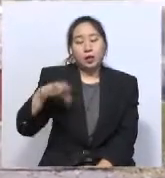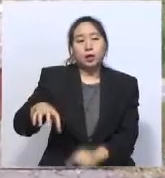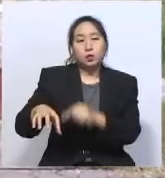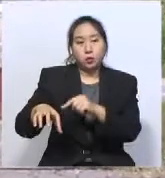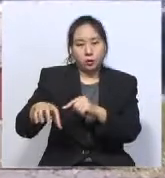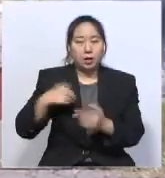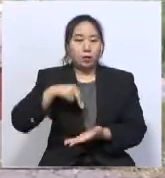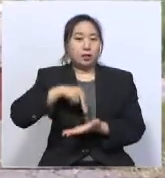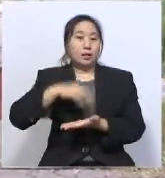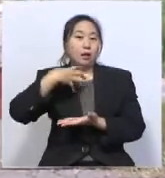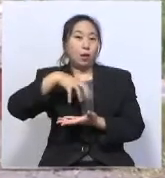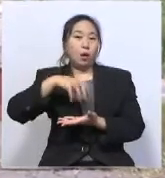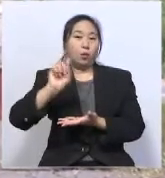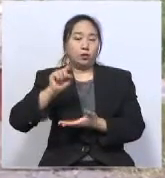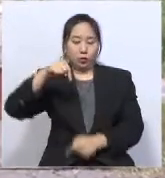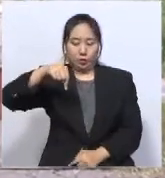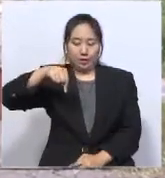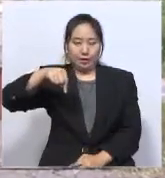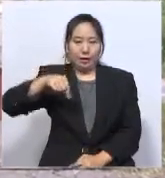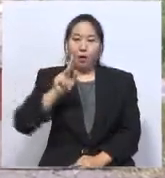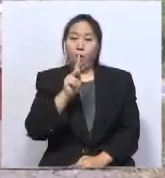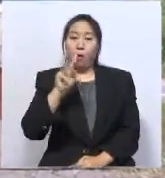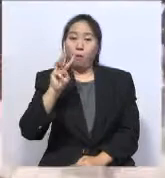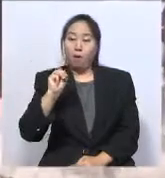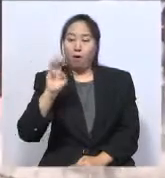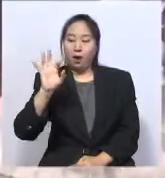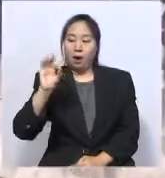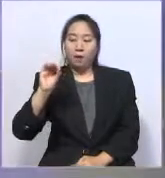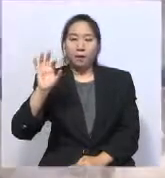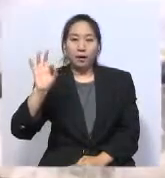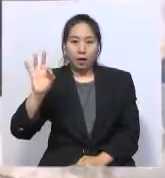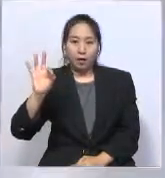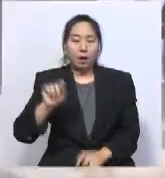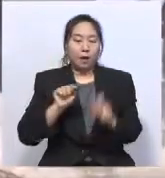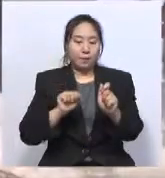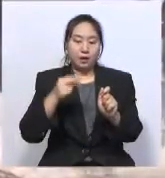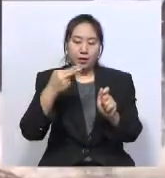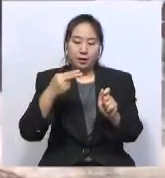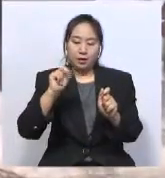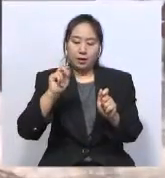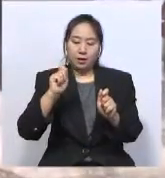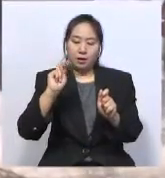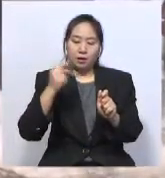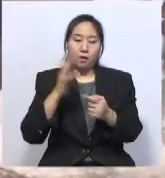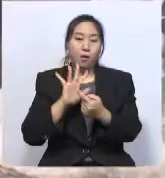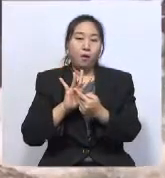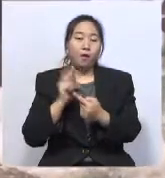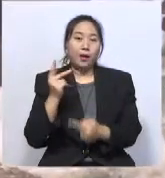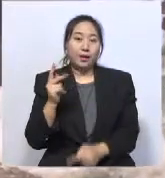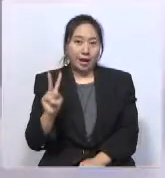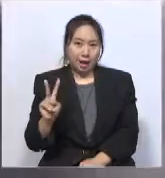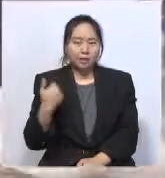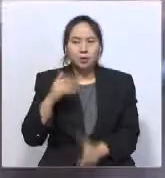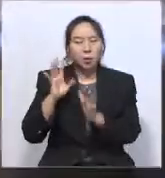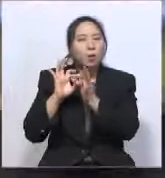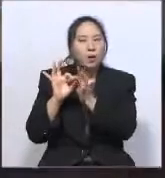ายืนรายงานอยู่ก็คือกิโลเมตรที่99นะครับในอำเภอหนองแคจุดนี้ถือว่าเป็นจุดที่หลายคนนั้นเป็นห่วงเนื่